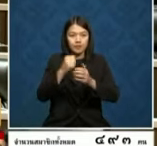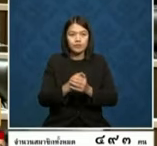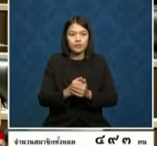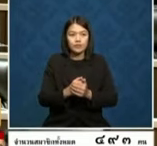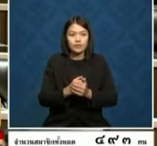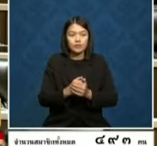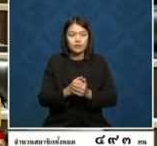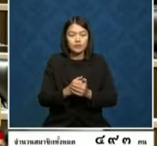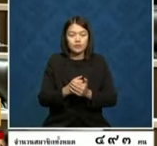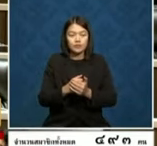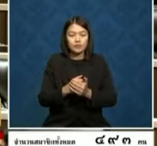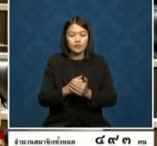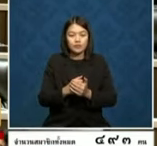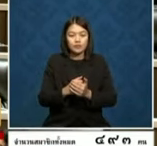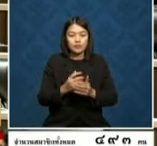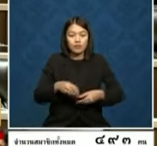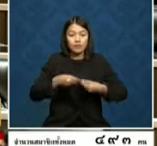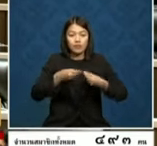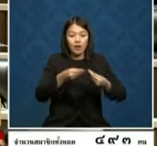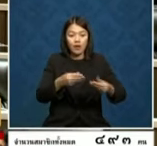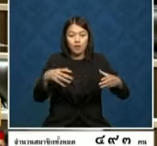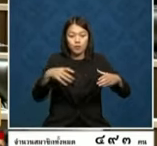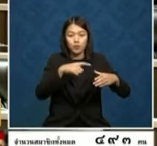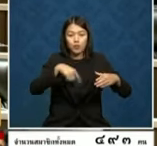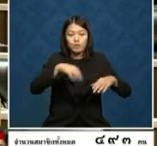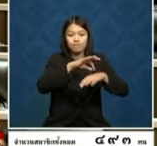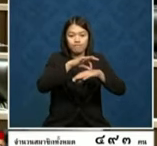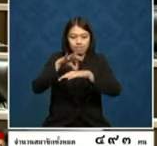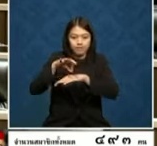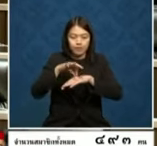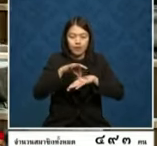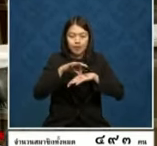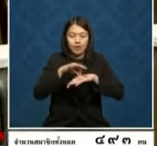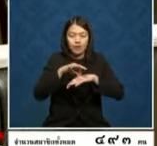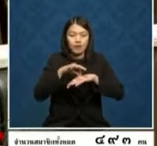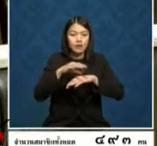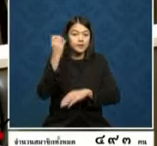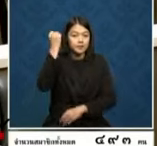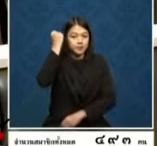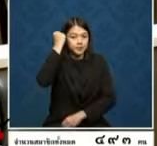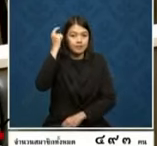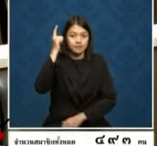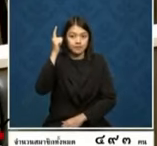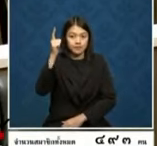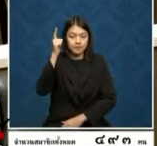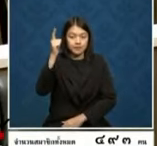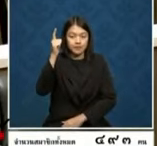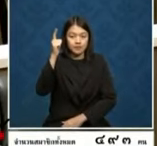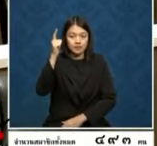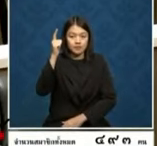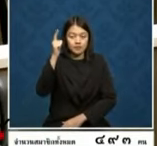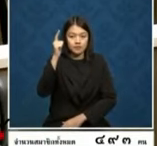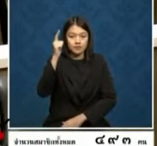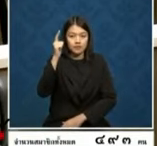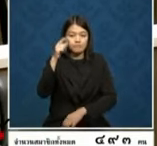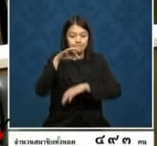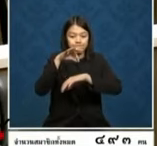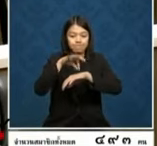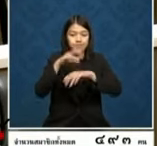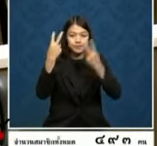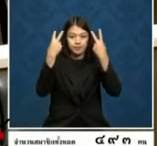ที่ได้ทรงพระกรุณาโปรดเกล้าโปรดกระหม่อมแต่งตั้งนางสาวแพทองธารชินวัตเป็น